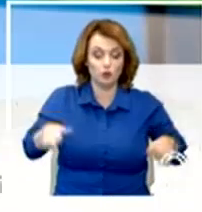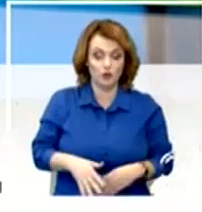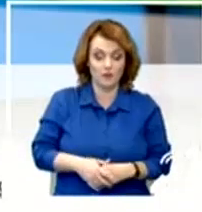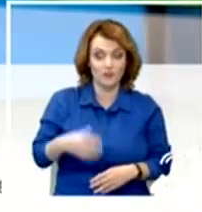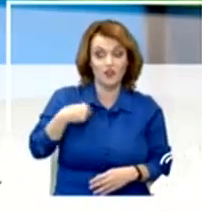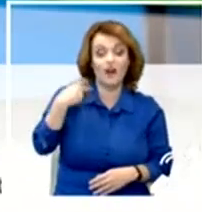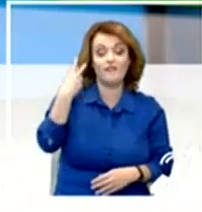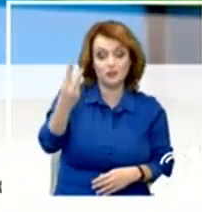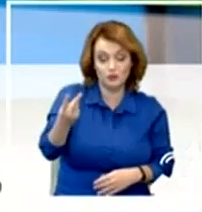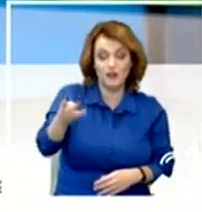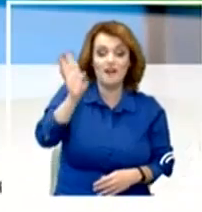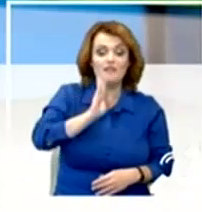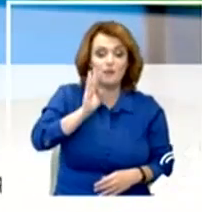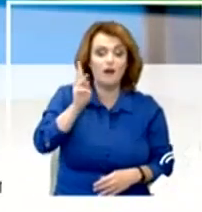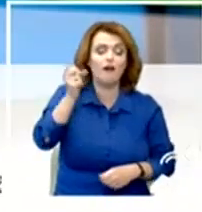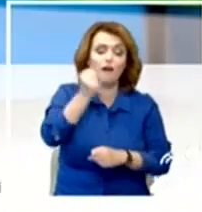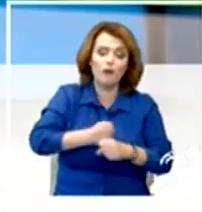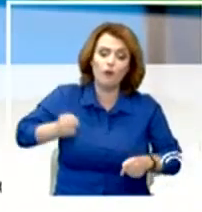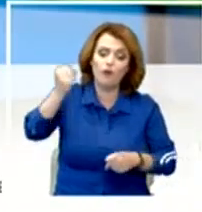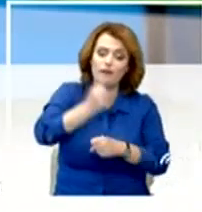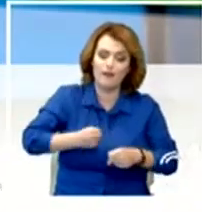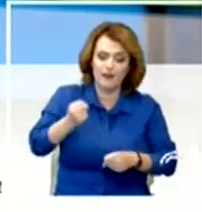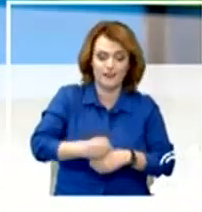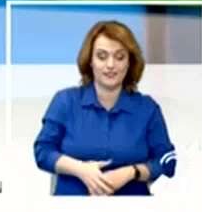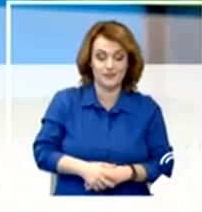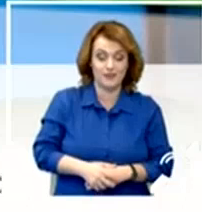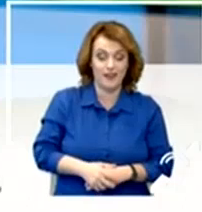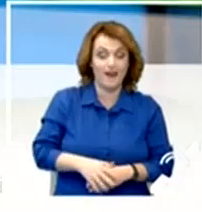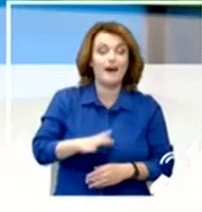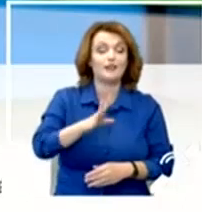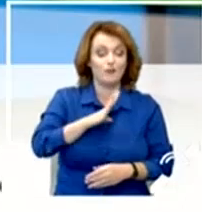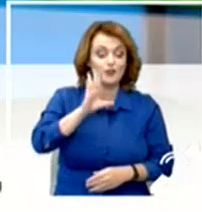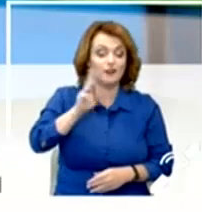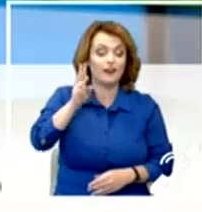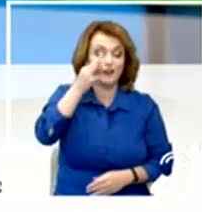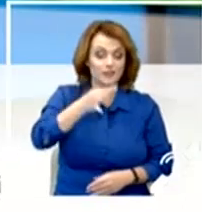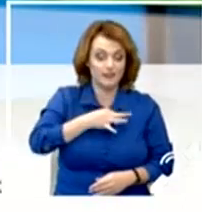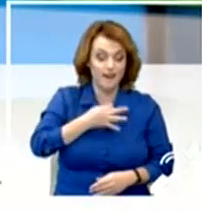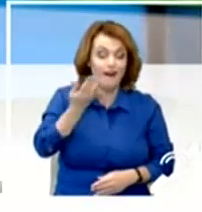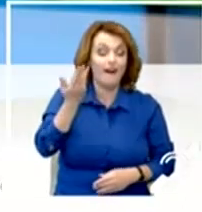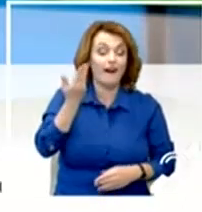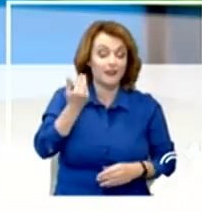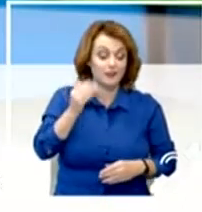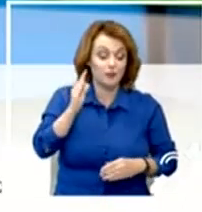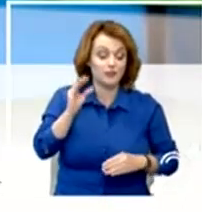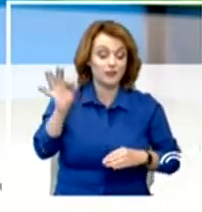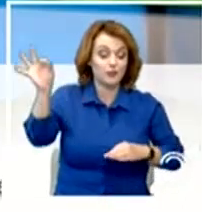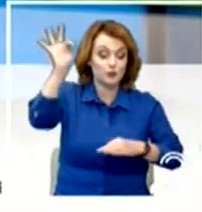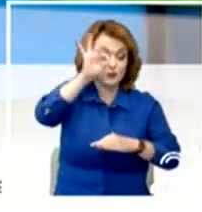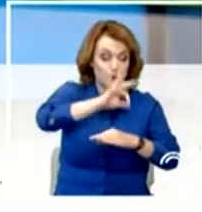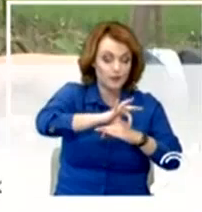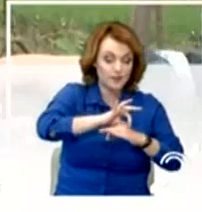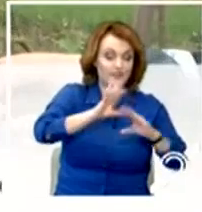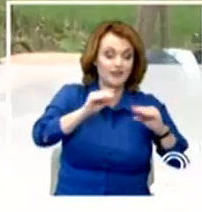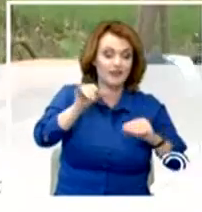cu treburi prin gospodării. Totuși, unele ne-au spus că odată cu apusul soarelui vor găsi timp și pentru un pahar de